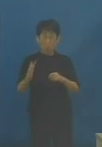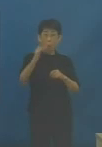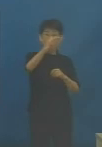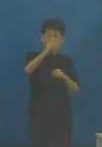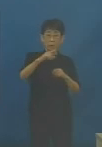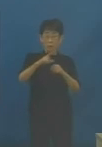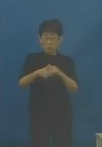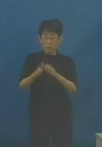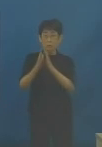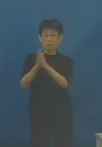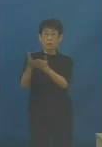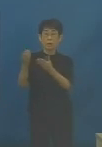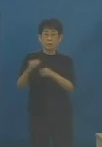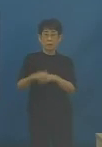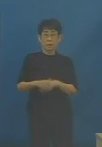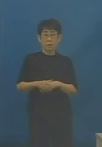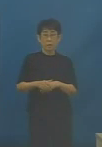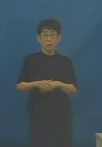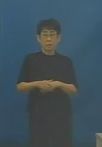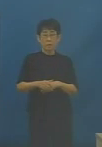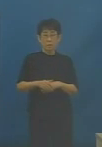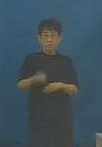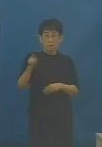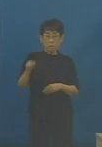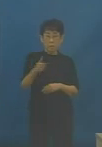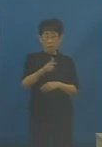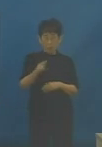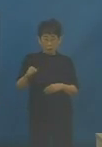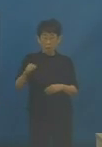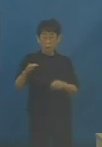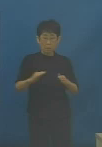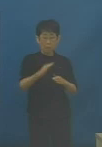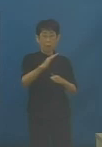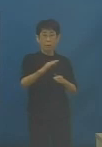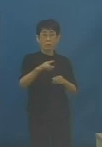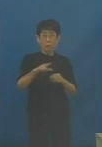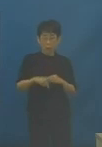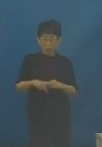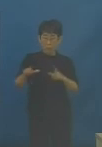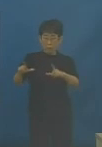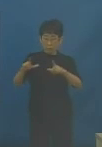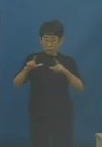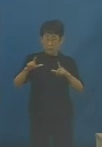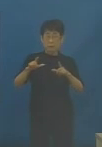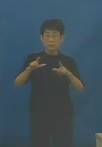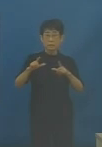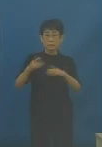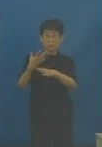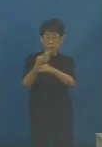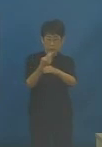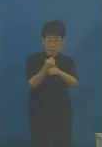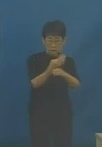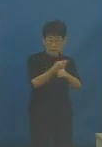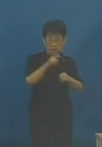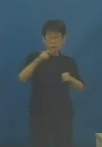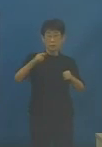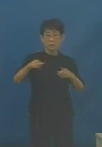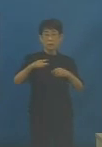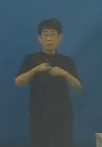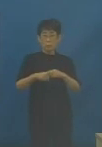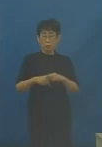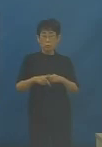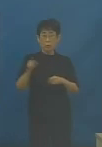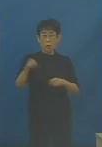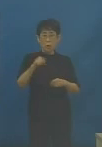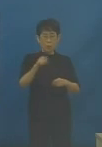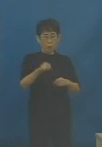こってきた時に今この話が出てきたということであるとか、それから提示されたその条件付けがですね、これは棒の目というのか